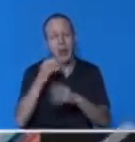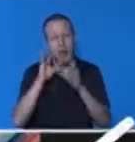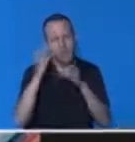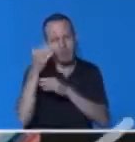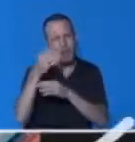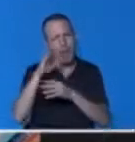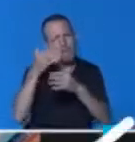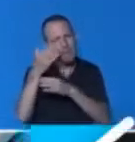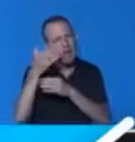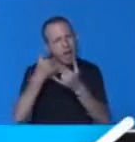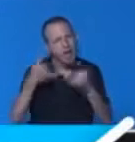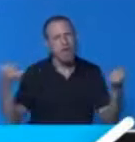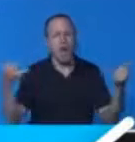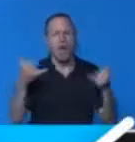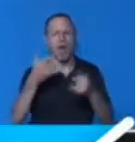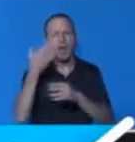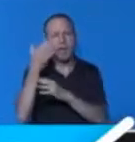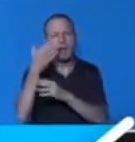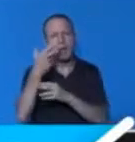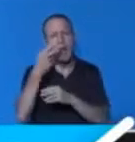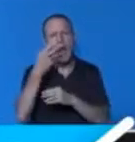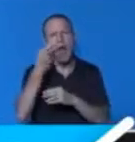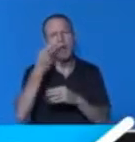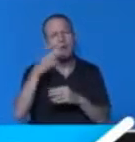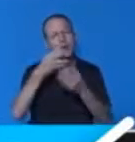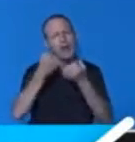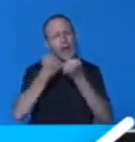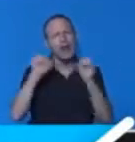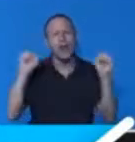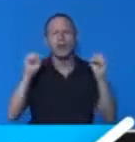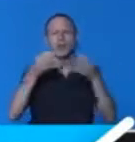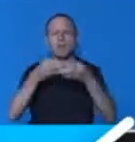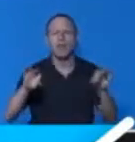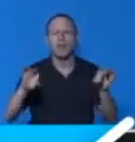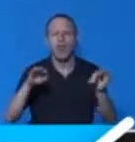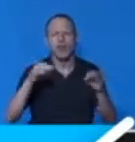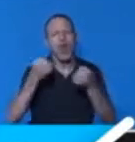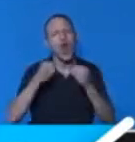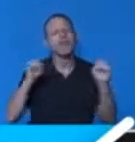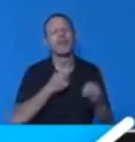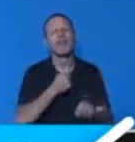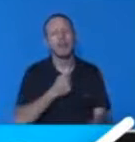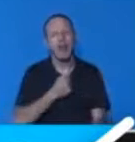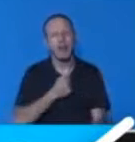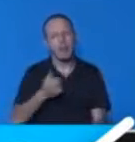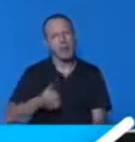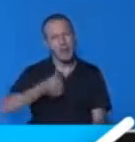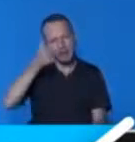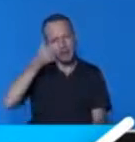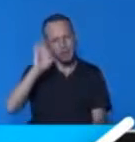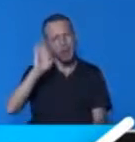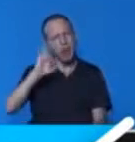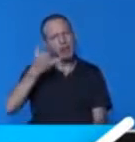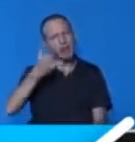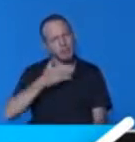מדינה שהייתה הרבה יותר חילונית ומאפשרת חופש דת, מדינה שמנהיגיה כן חתרו,